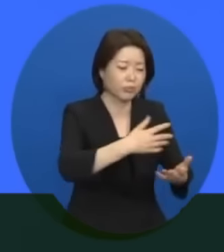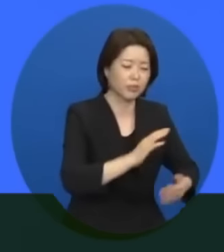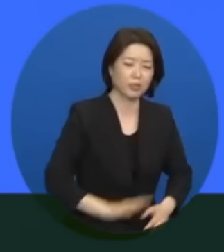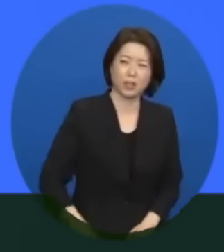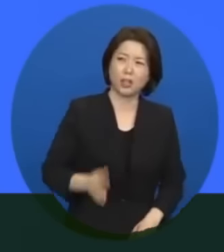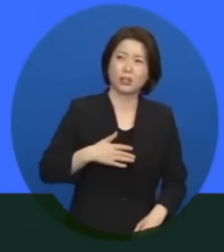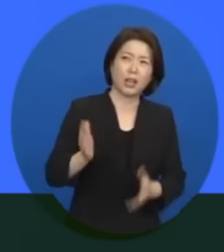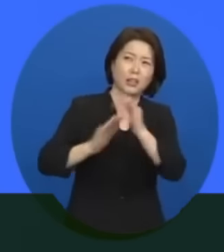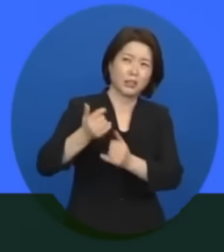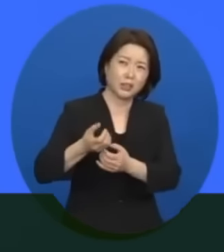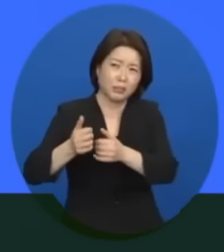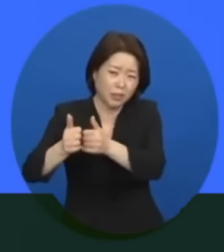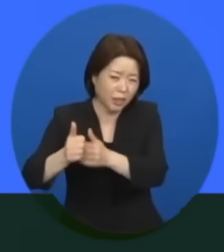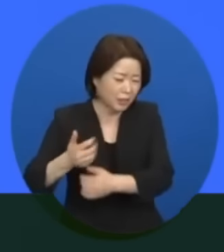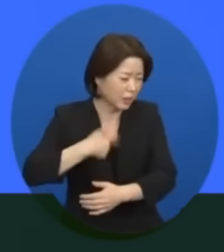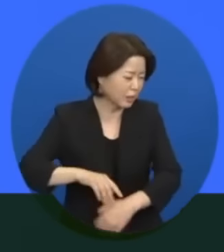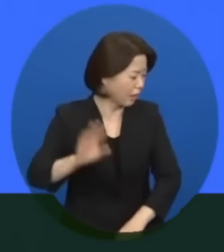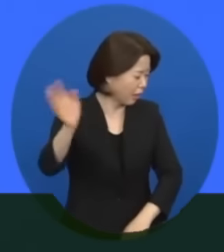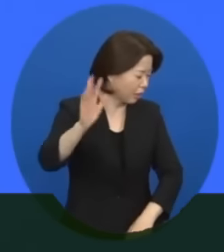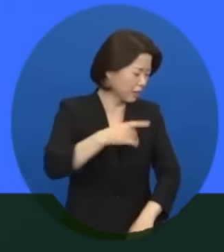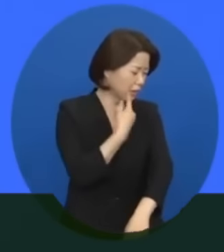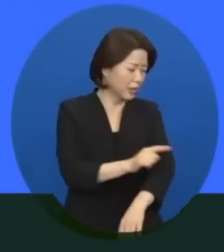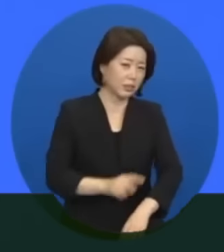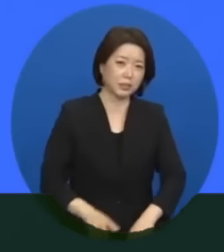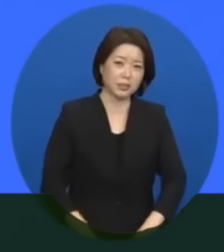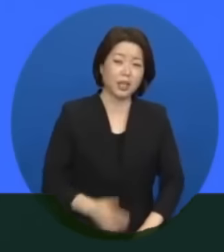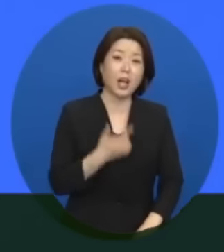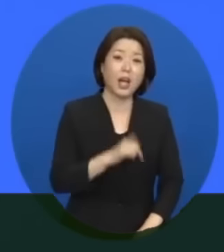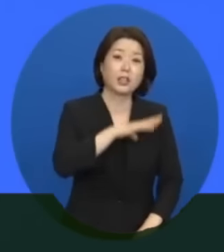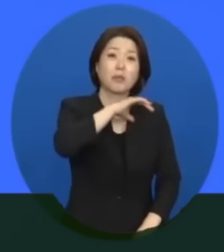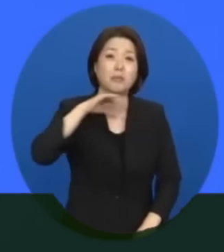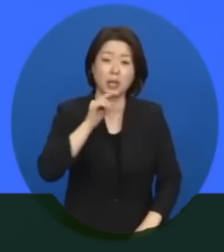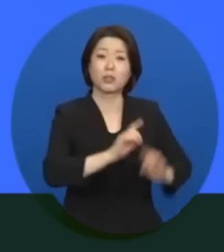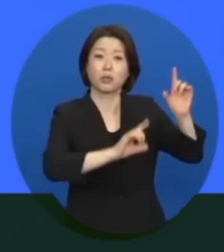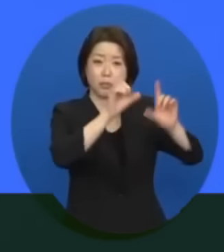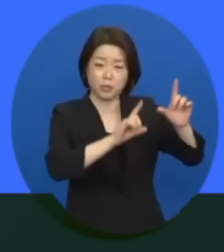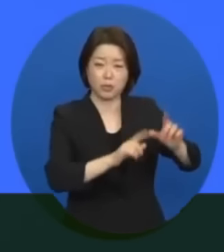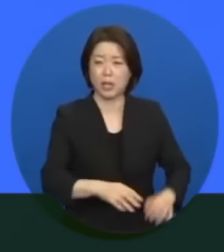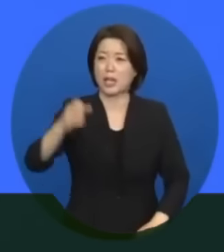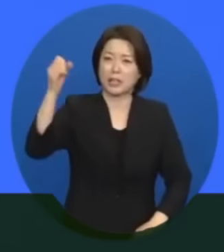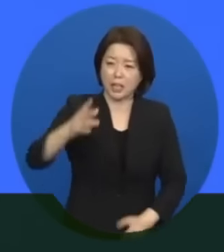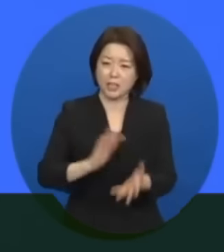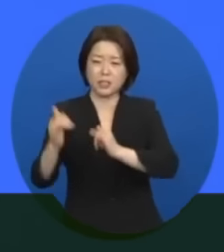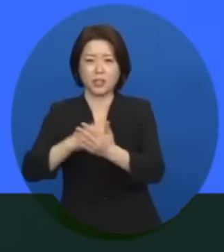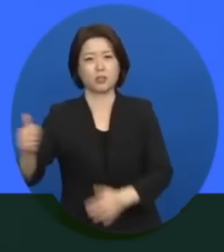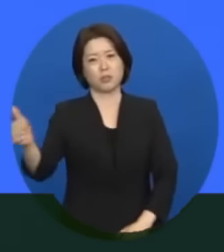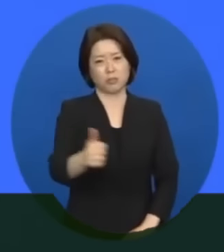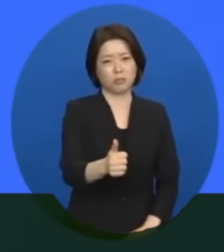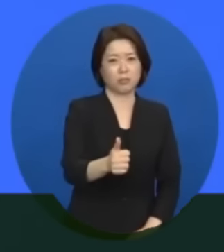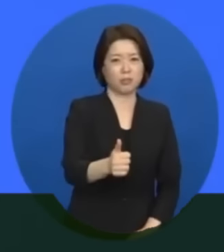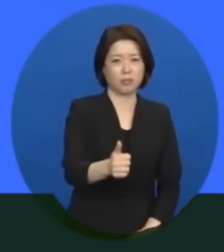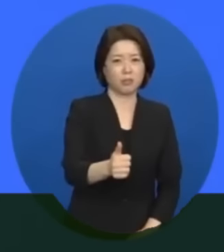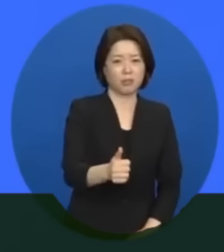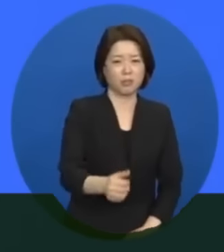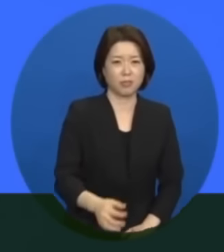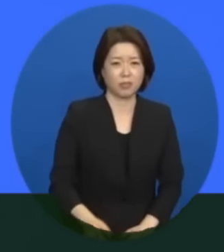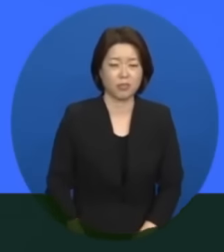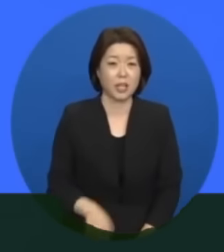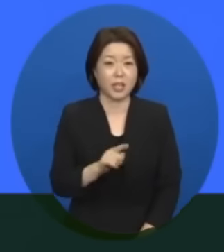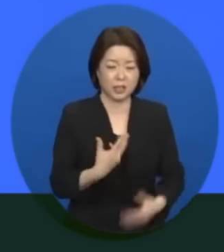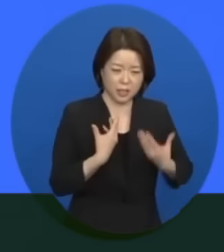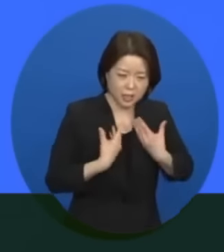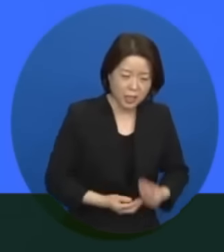이까 내가 무슨 자냐고 막 이렇게 하던 그 베드로에게 예수님이 찾아 오셨잖아요 그리고 그렇게